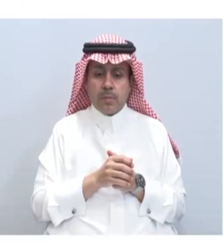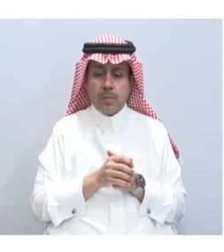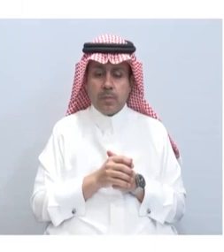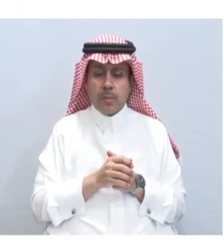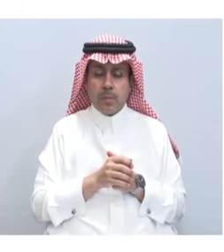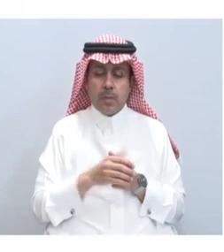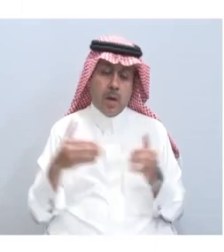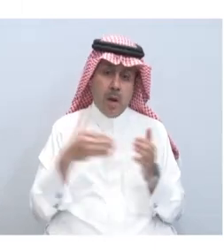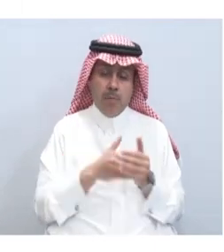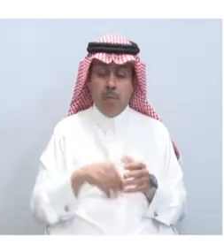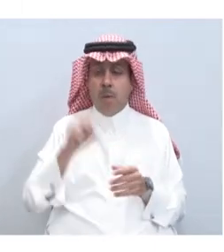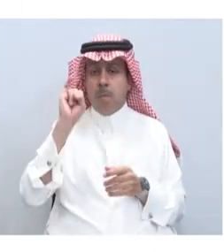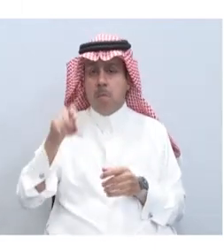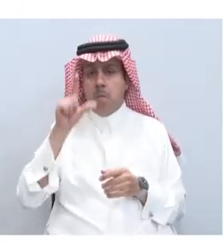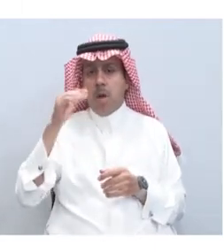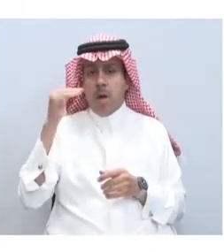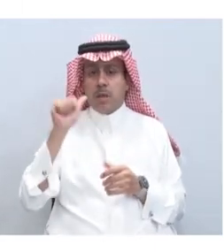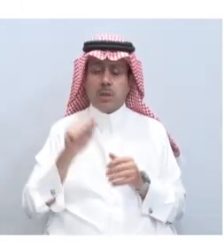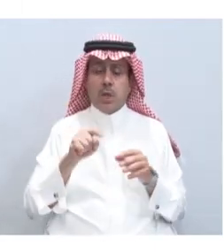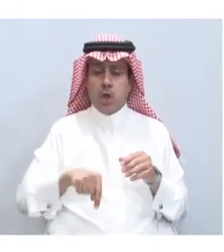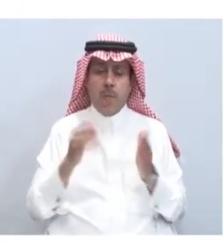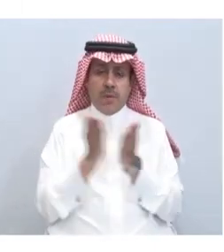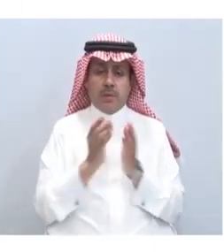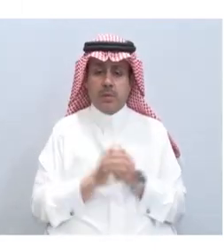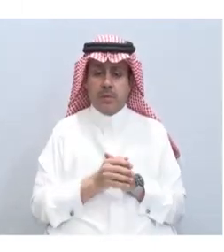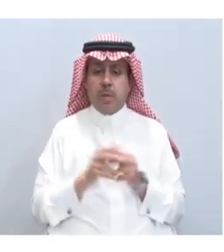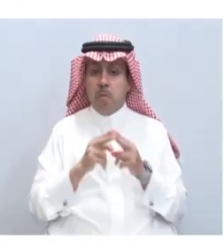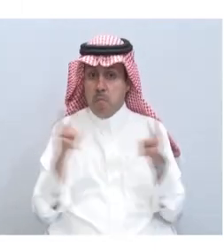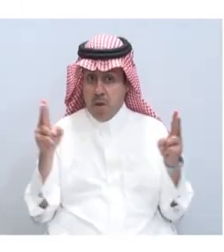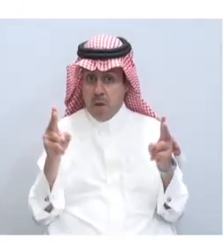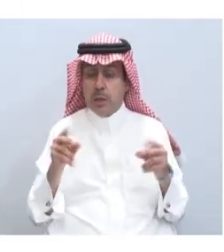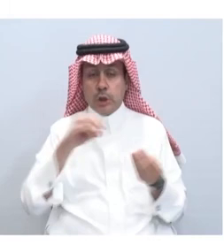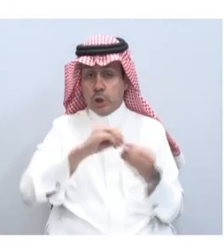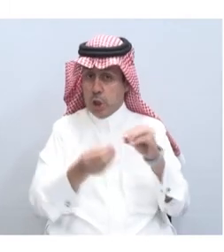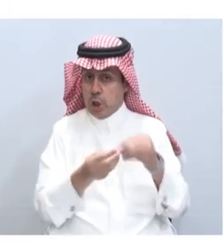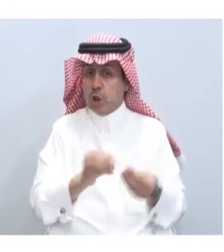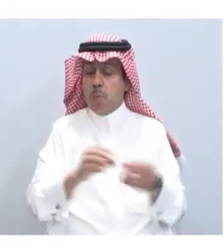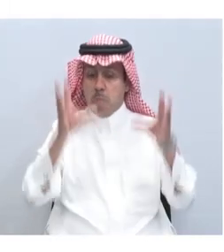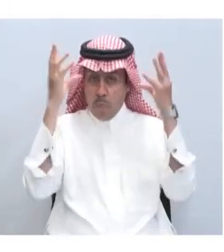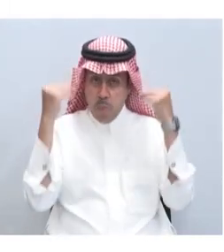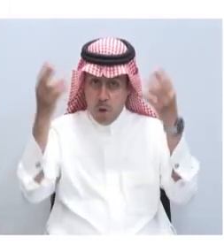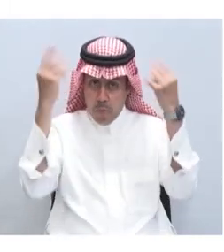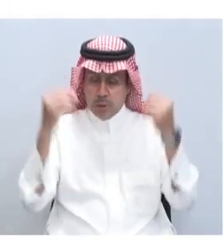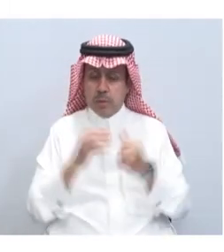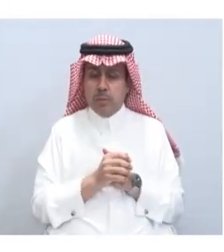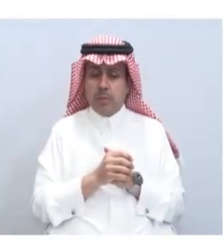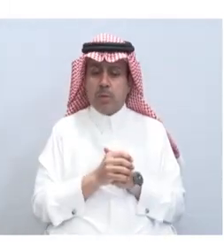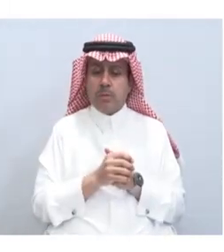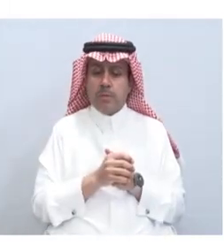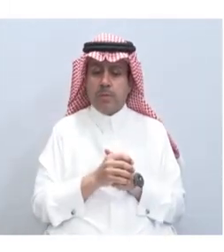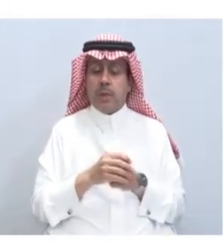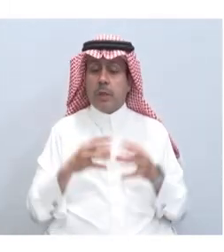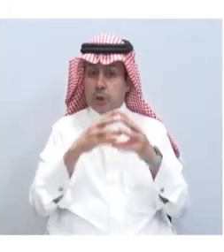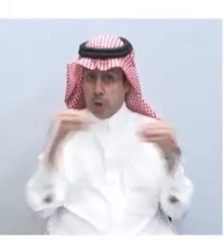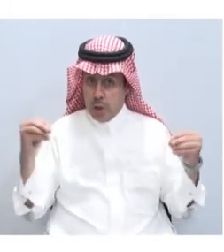ناتي اخيرا الى ملخص درسنا اليوم تحدثنا في تقنيه المعلومات في المكتبات ومراكز المعلومات تحدثنا عن